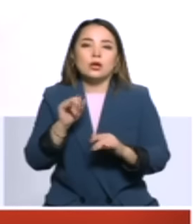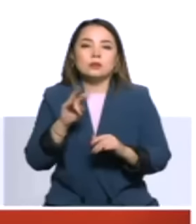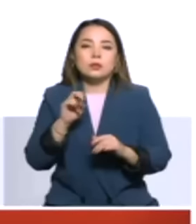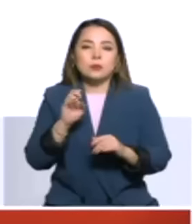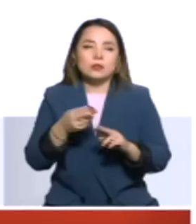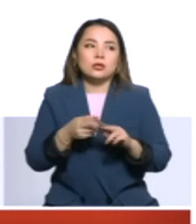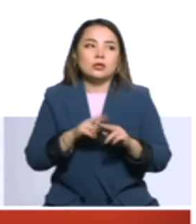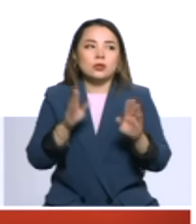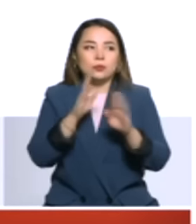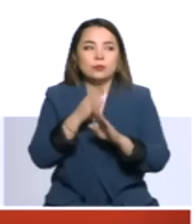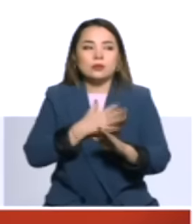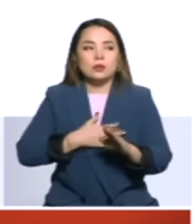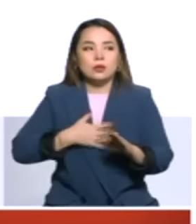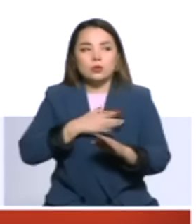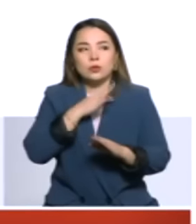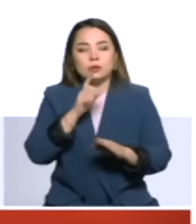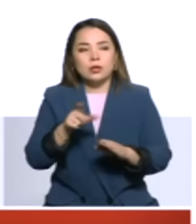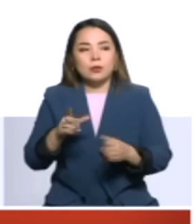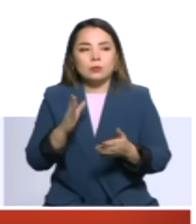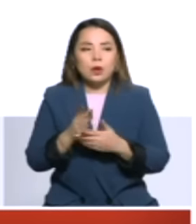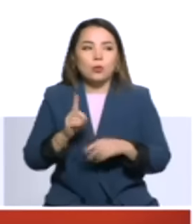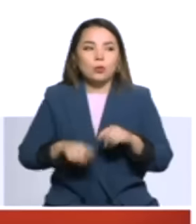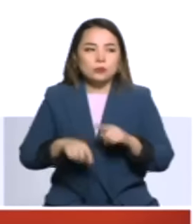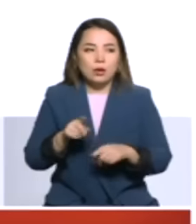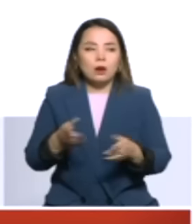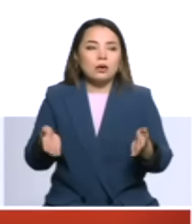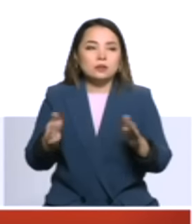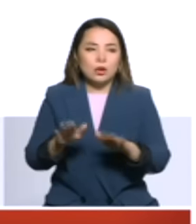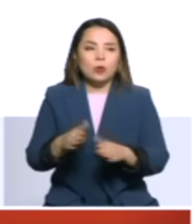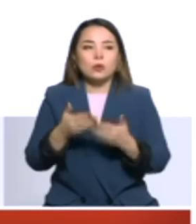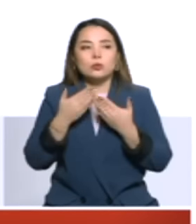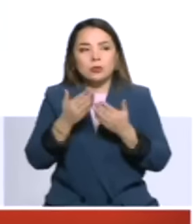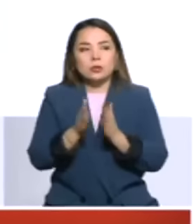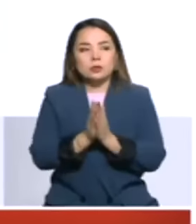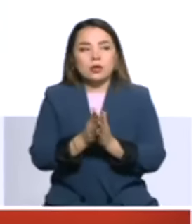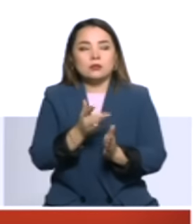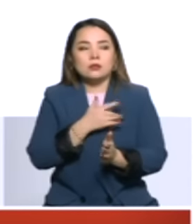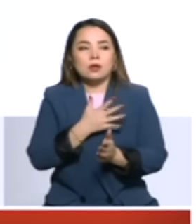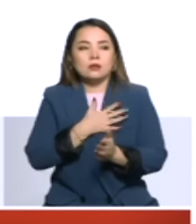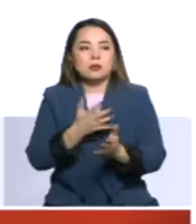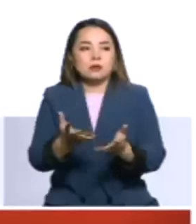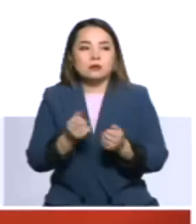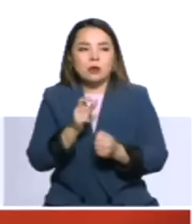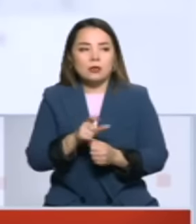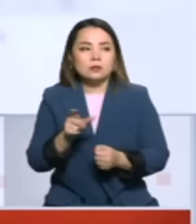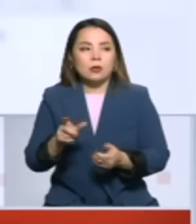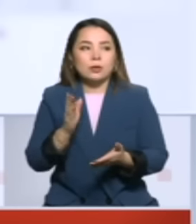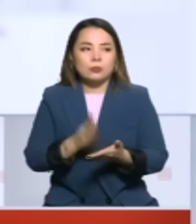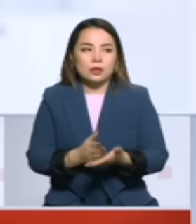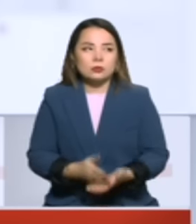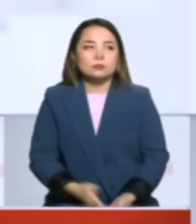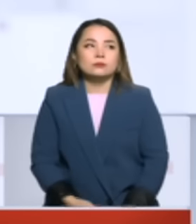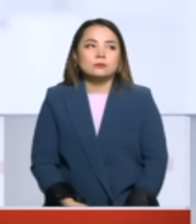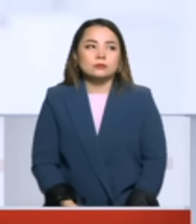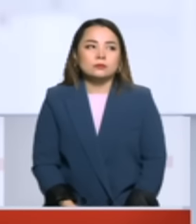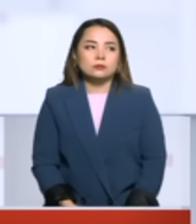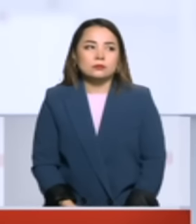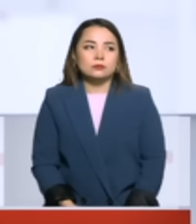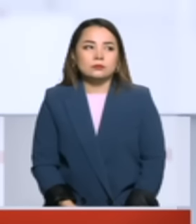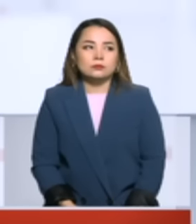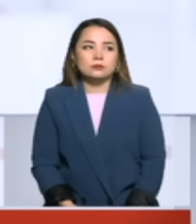Жәнібектің тағдыры үшін алаңдағандар көп. Тіпті отанында қалуын өтініп, асырап алуға ниетті азаматтар да бар.